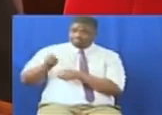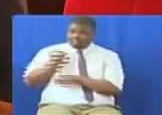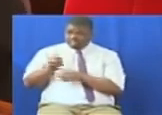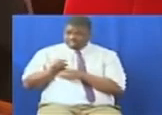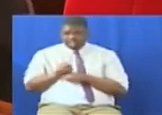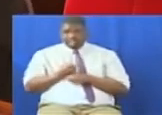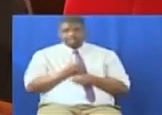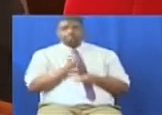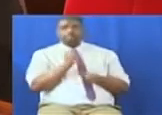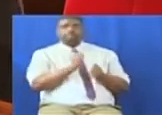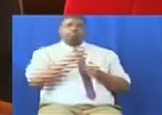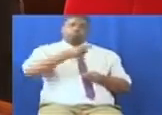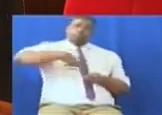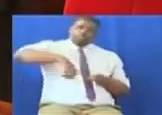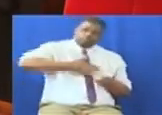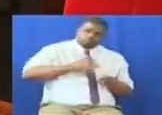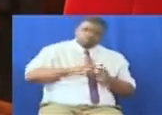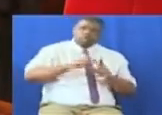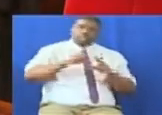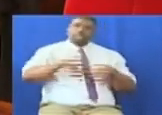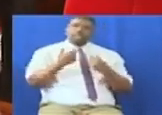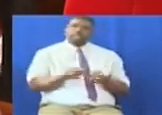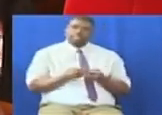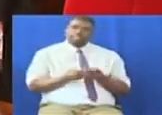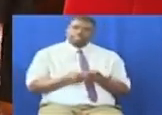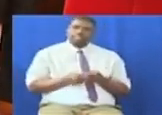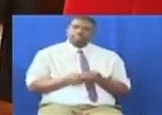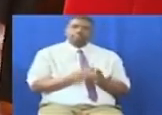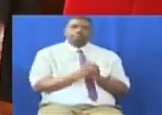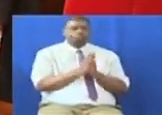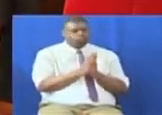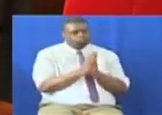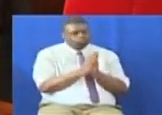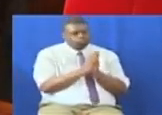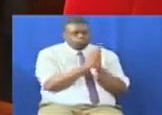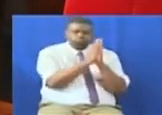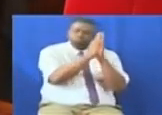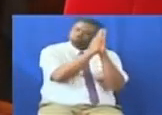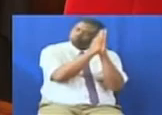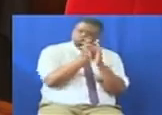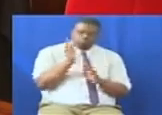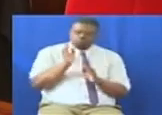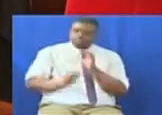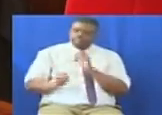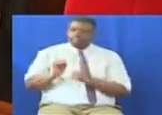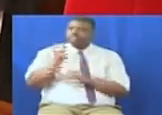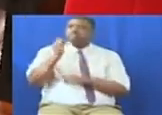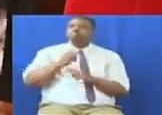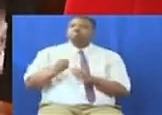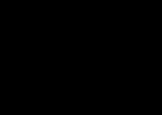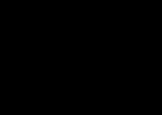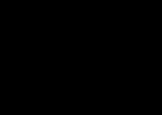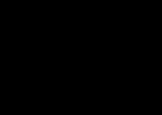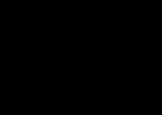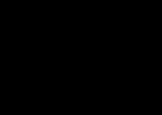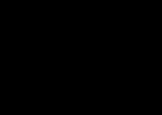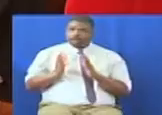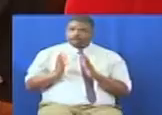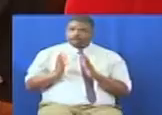kusimamia mambo yetu, lakini pia uchamungu unachangia asilimia kubwa ya maisha yetu katika dunia hii. Kwa hiyo mimi niseme tu